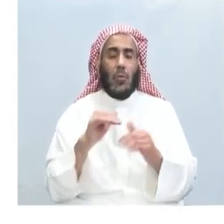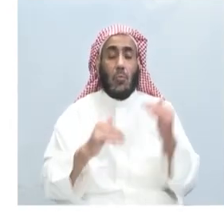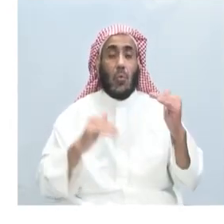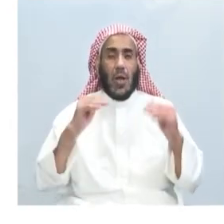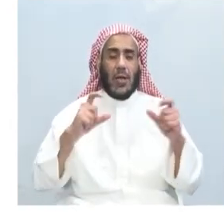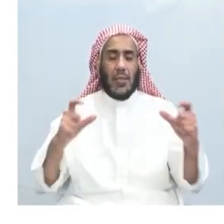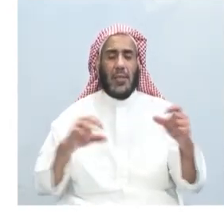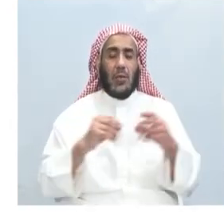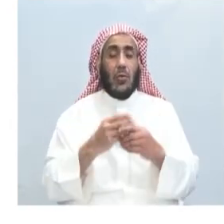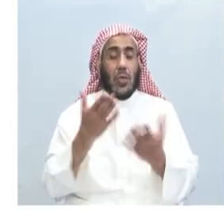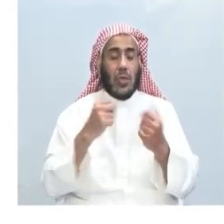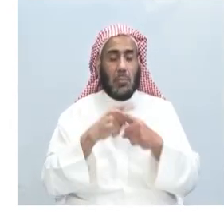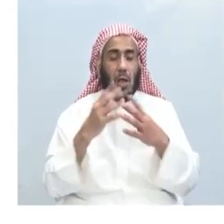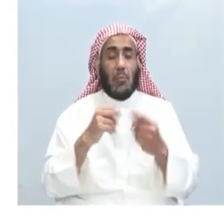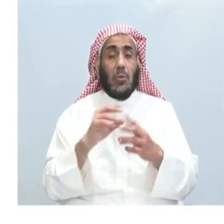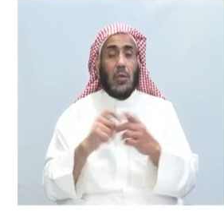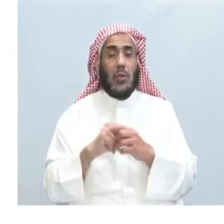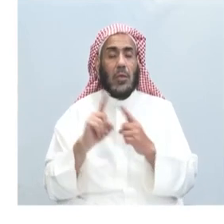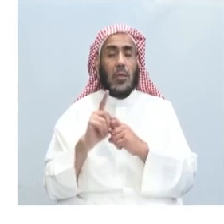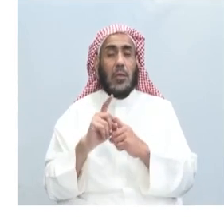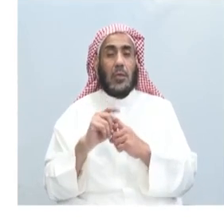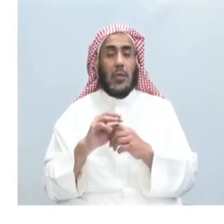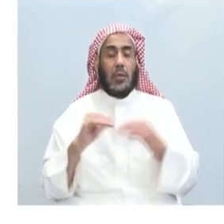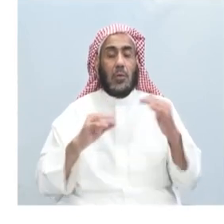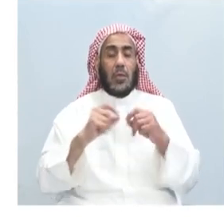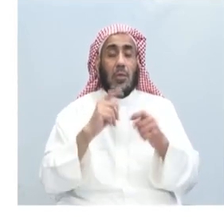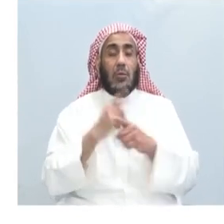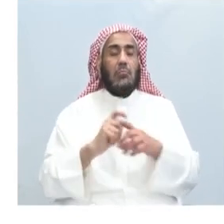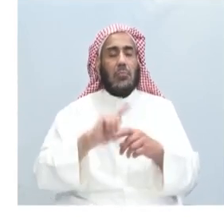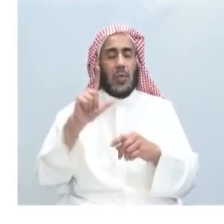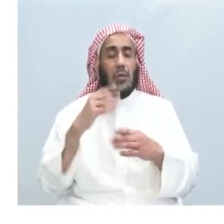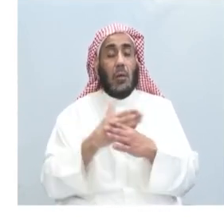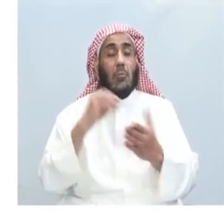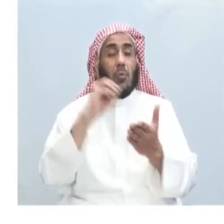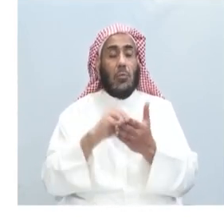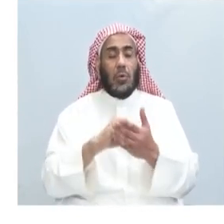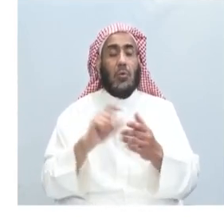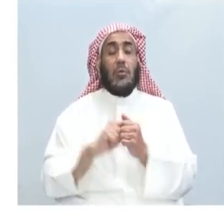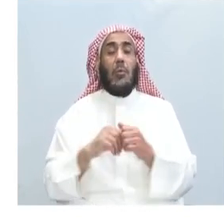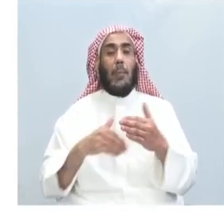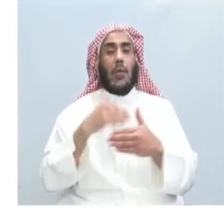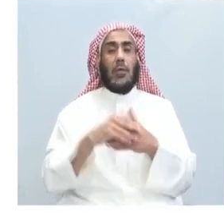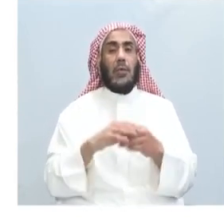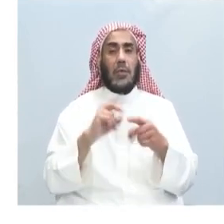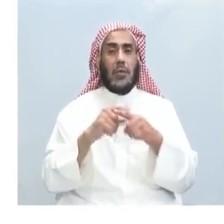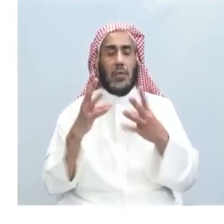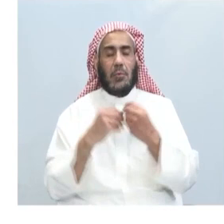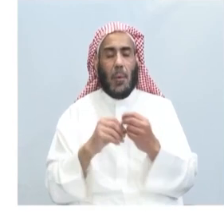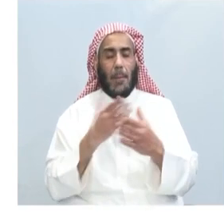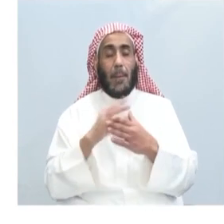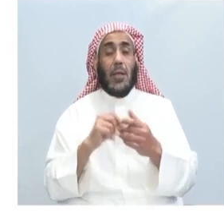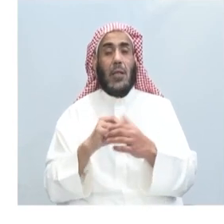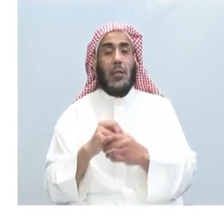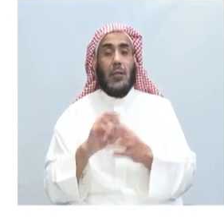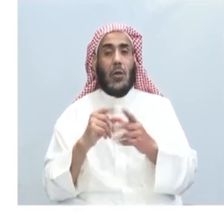تكوين اجمع بعد ذلك المعادلتين طبعا هذه معادله التكوين صحيحه لانها من ضمن النواتج بعد ذلك نجمع ما بين